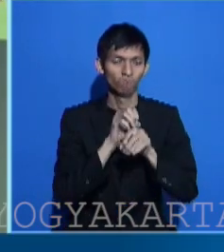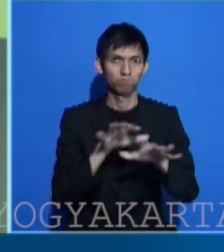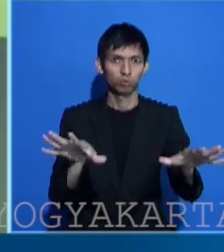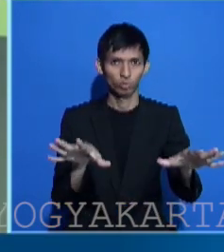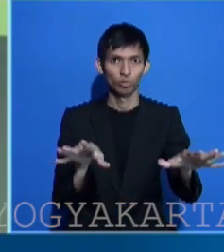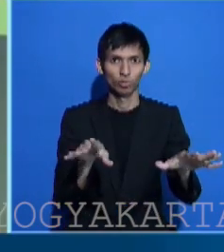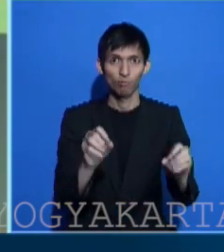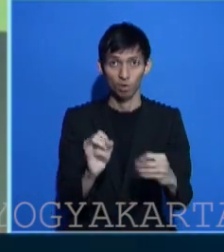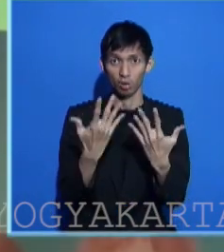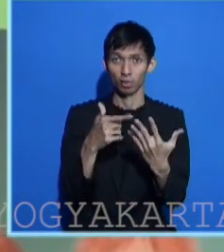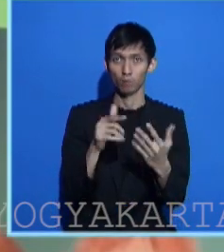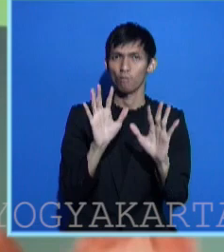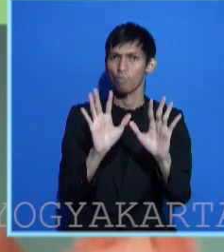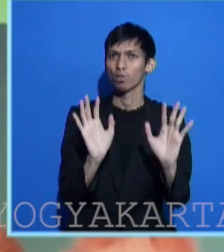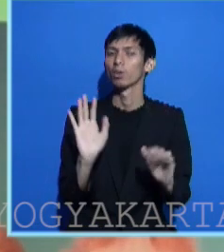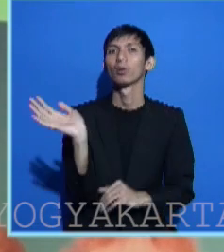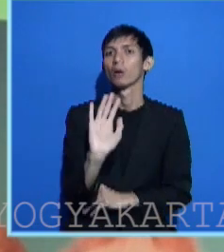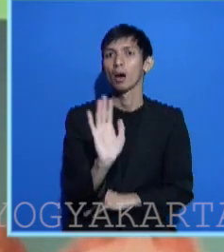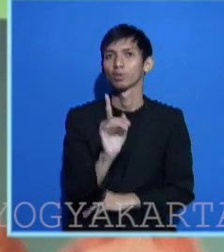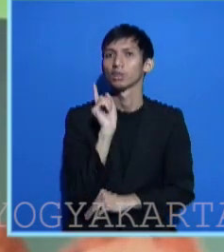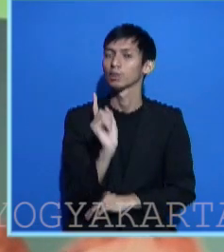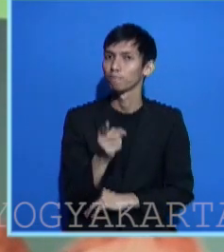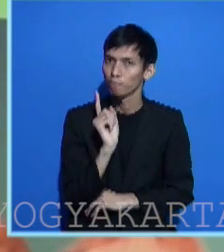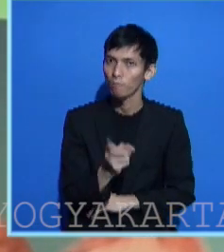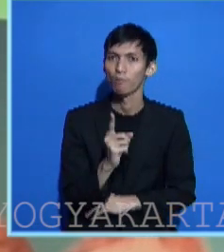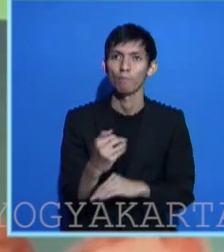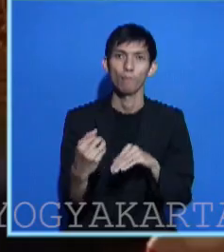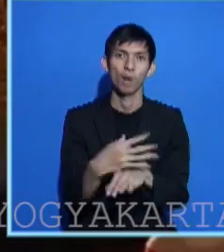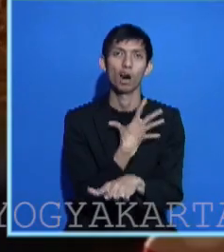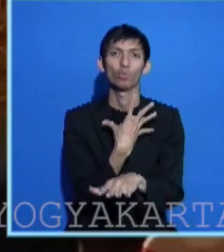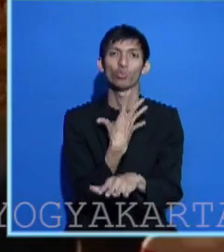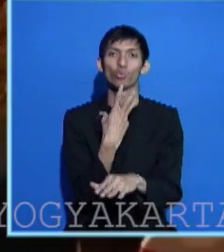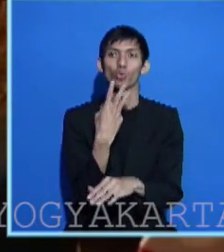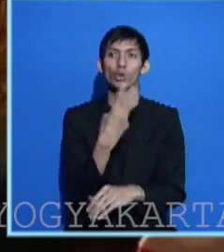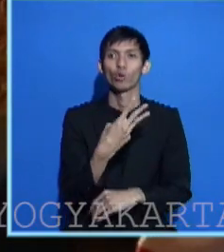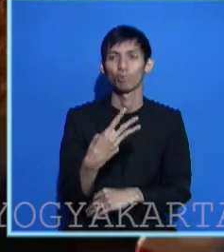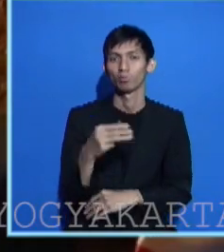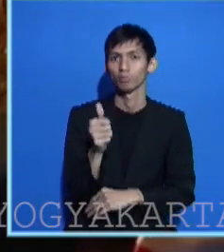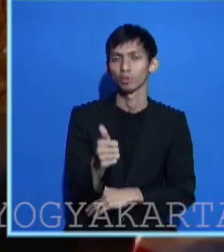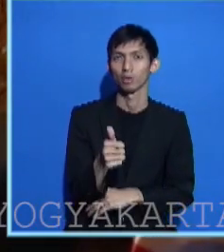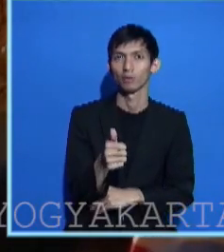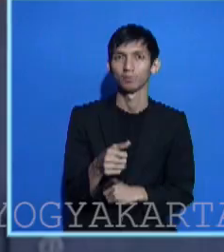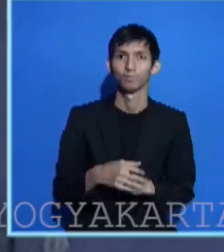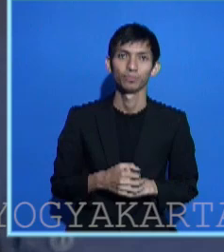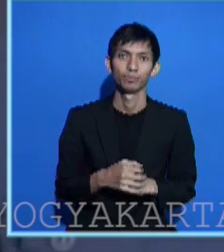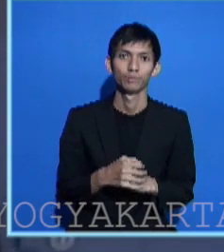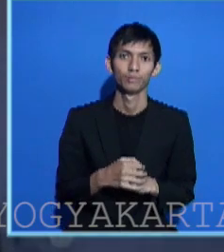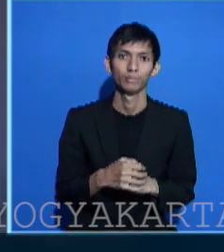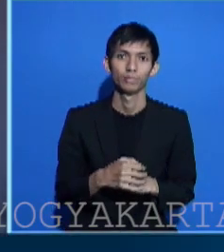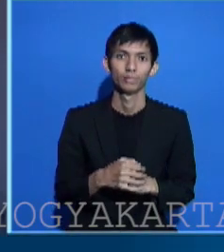kejadian luar biasa sebab akan memberikan pengaruh yang cukup signifikan terhadap perekonomian masyarakat di kabupaten Gunungkidul